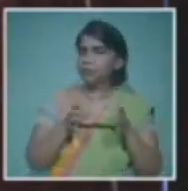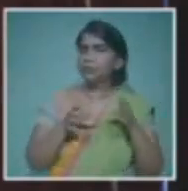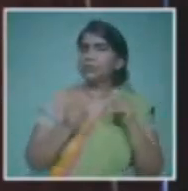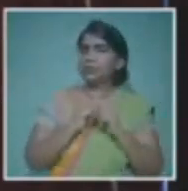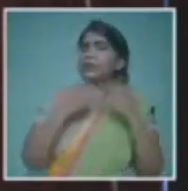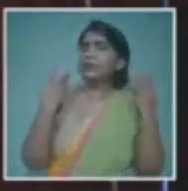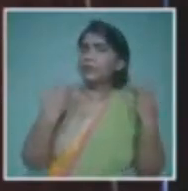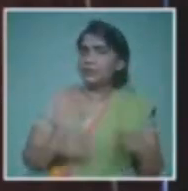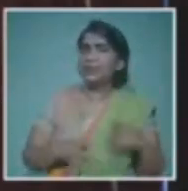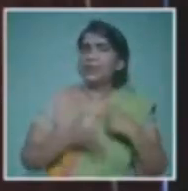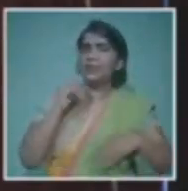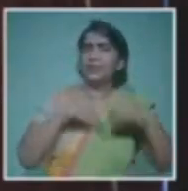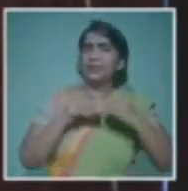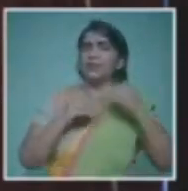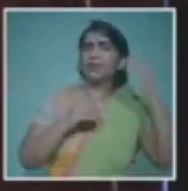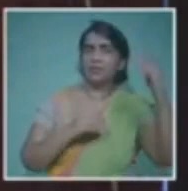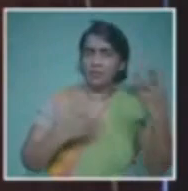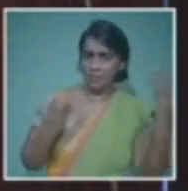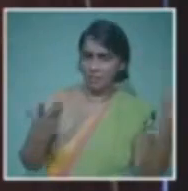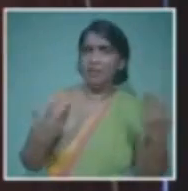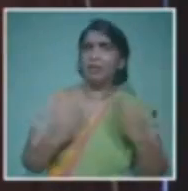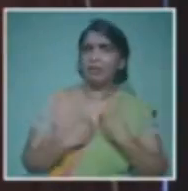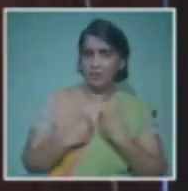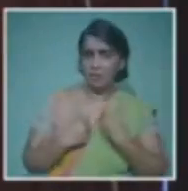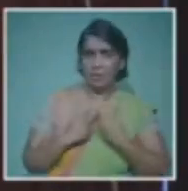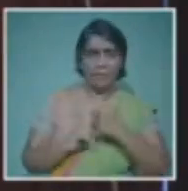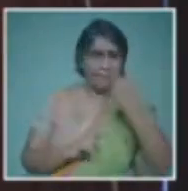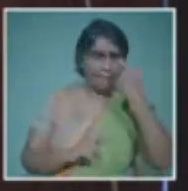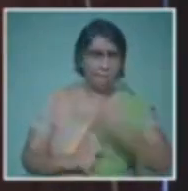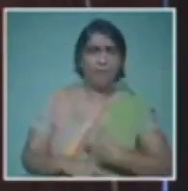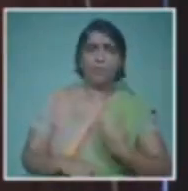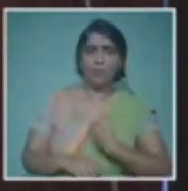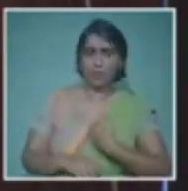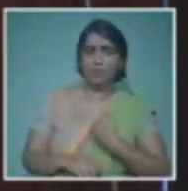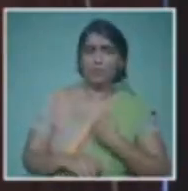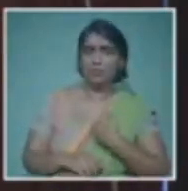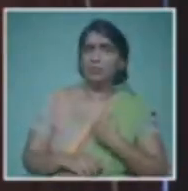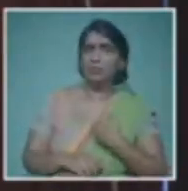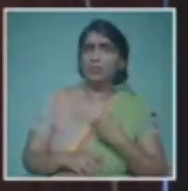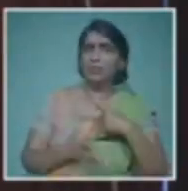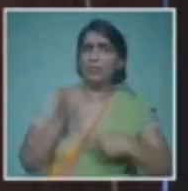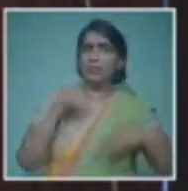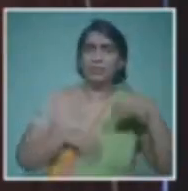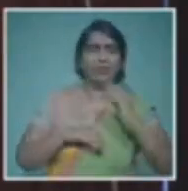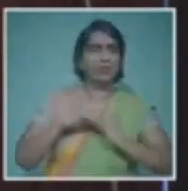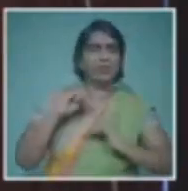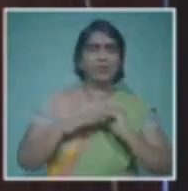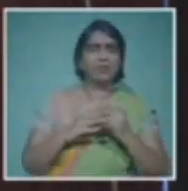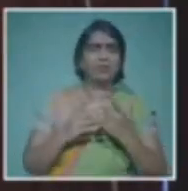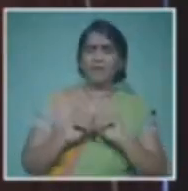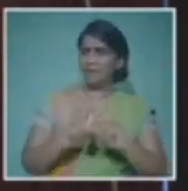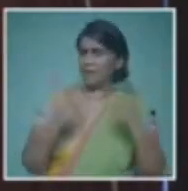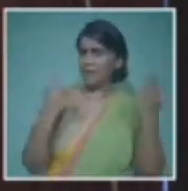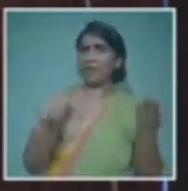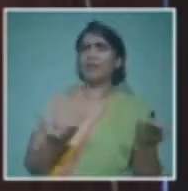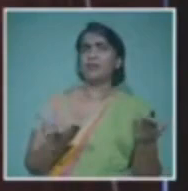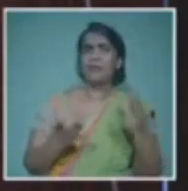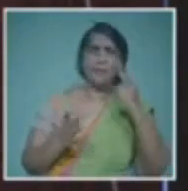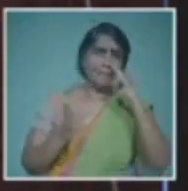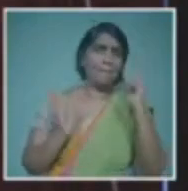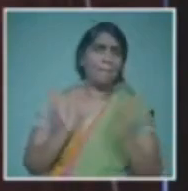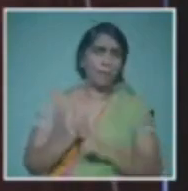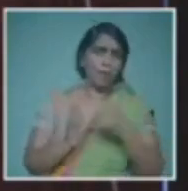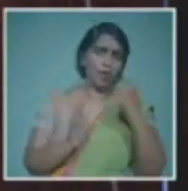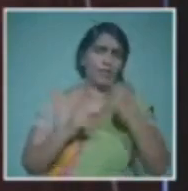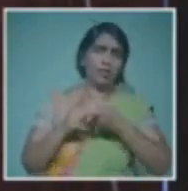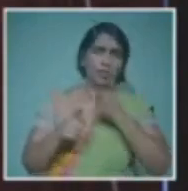ඉවර කරගත්තා නම් ඡන්ද කල්ලයක් නැහැ. අනිත් එක මම පෞද්ගලිකව ඉන්නේ කරු කථානායකතුමා මේ මැතිවරණ ක්‍රමය කියන්නේ විකෘතිය. දැන් මීගමෝනේ හොඳම